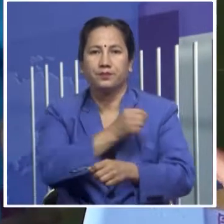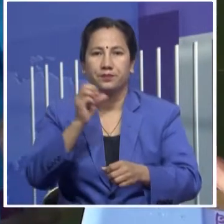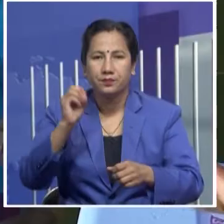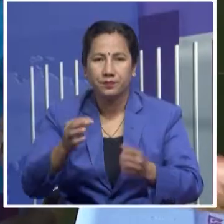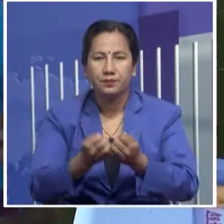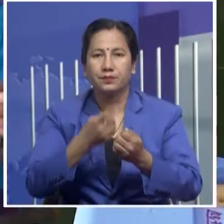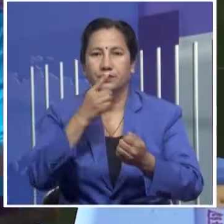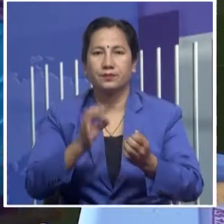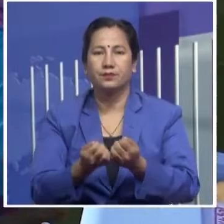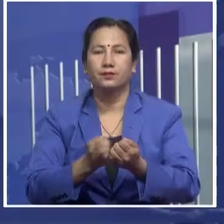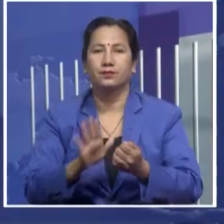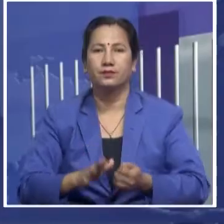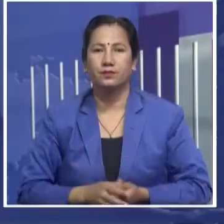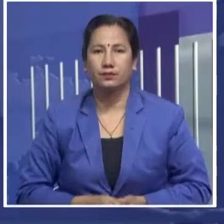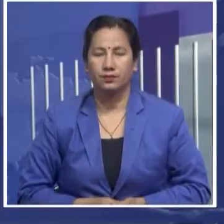गर्ने निर्णय गरेको छ।